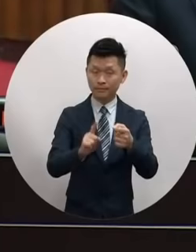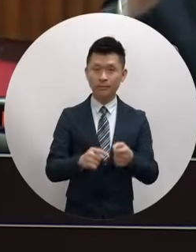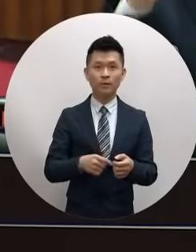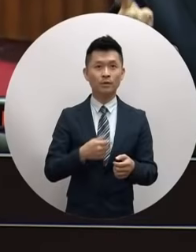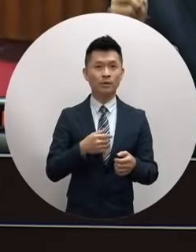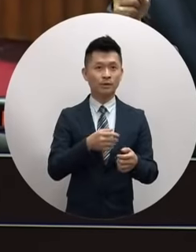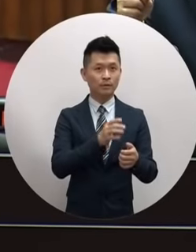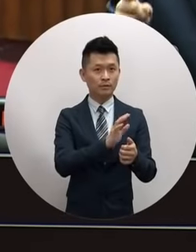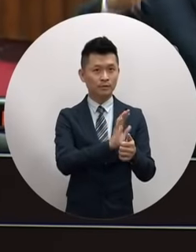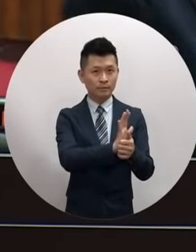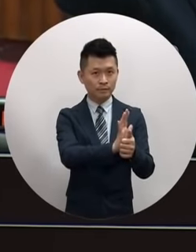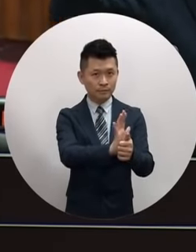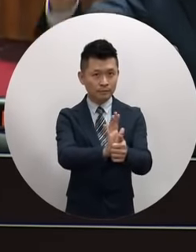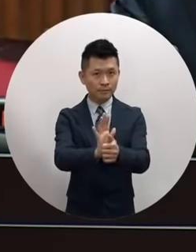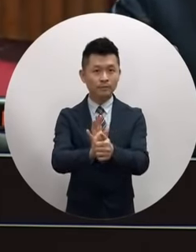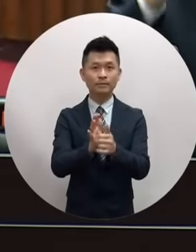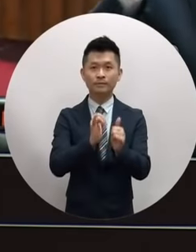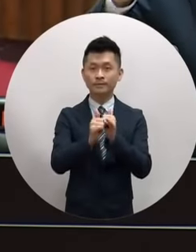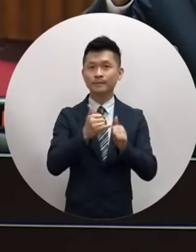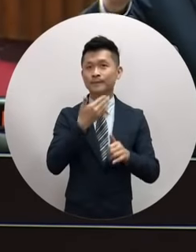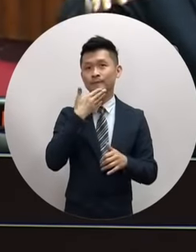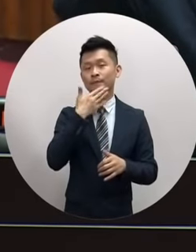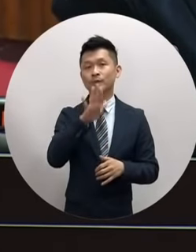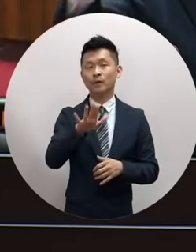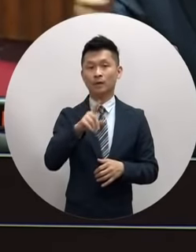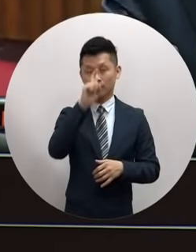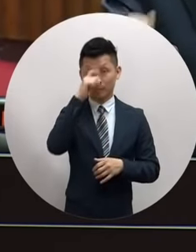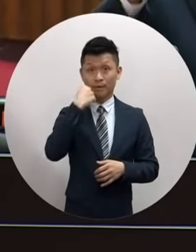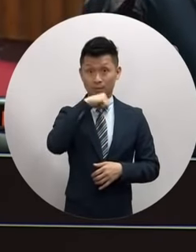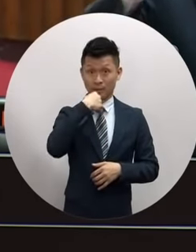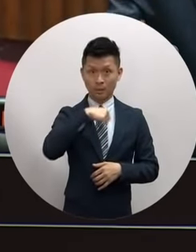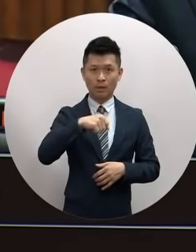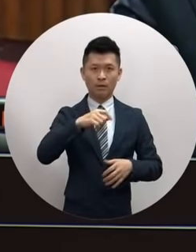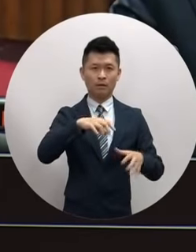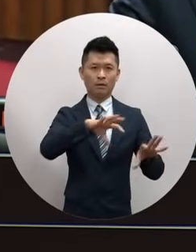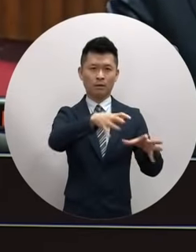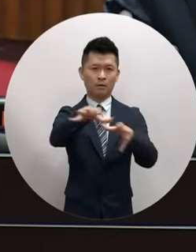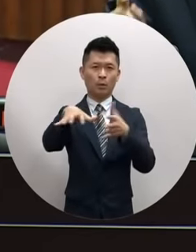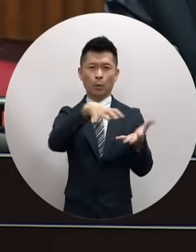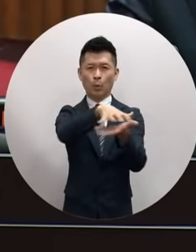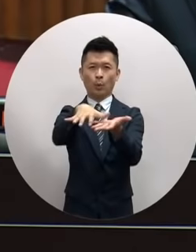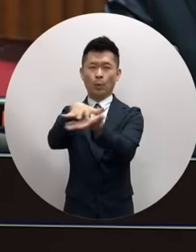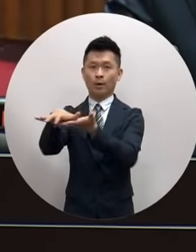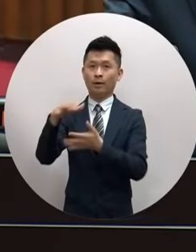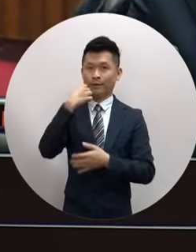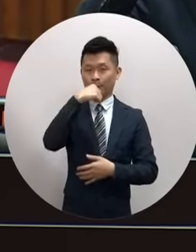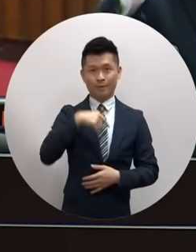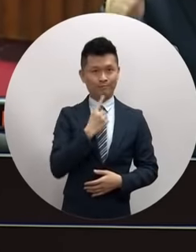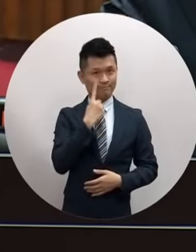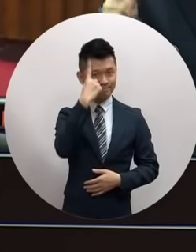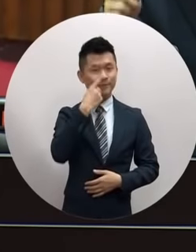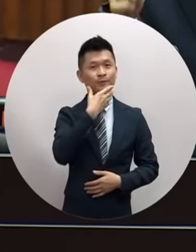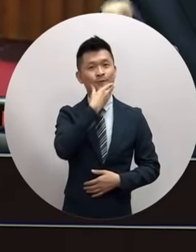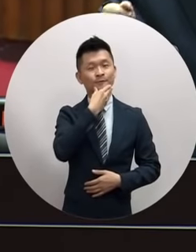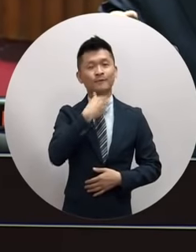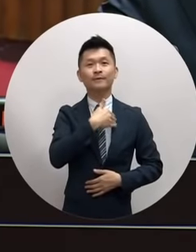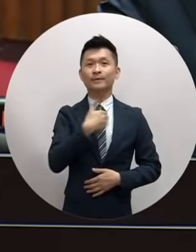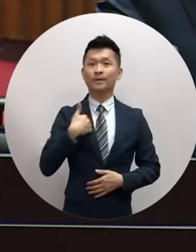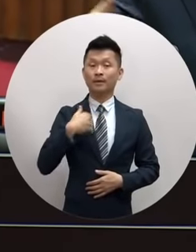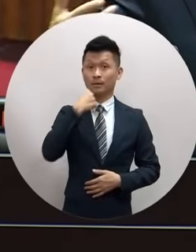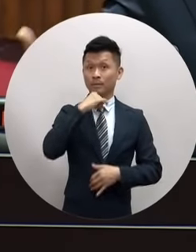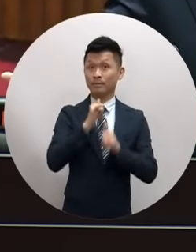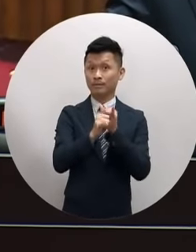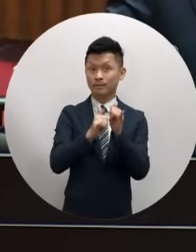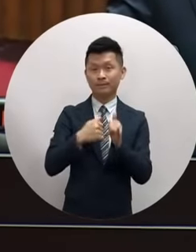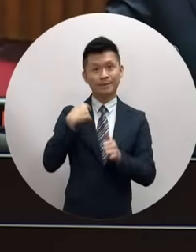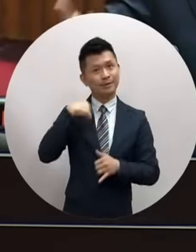民，让台湾成为世界乱局中的福地，让台湾人民以当一个台湾人